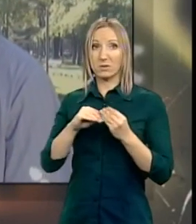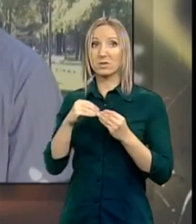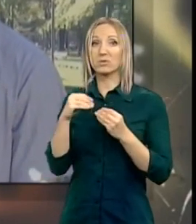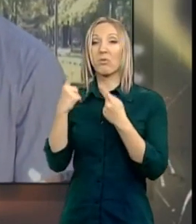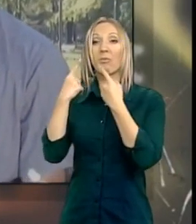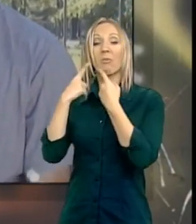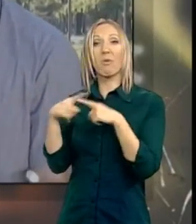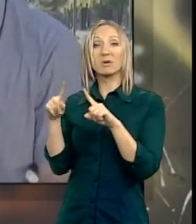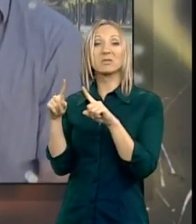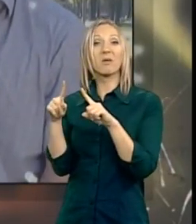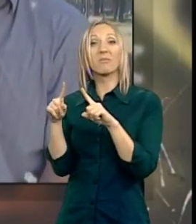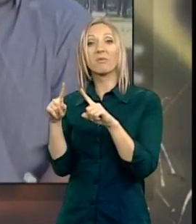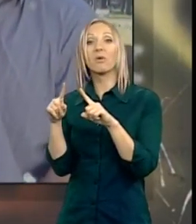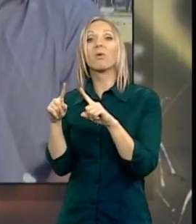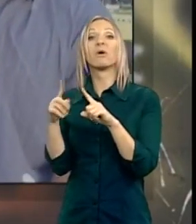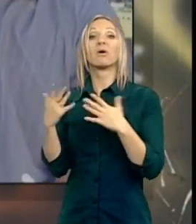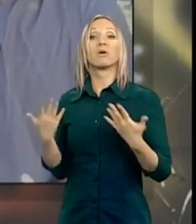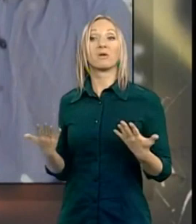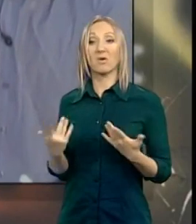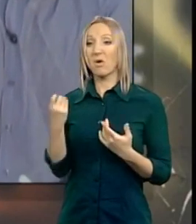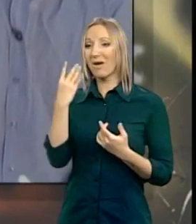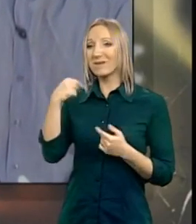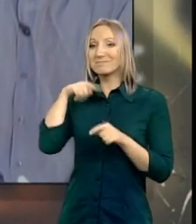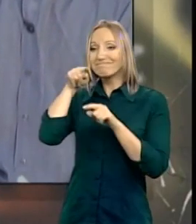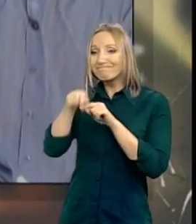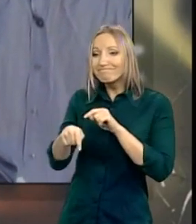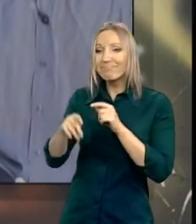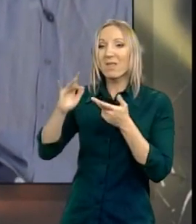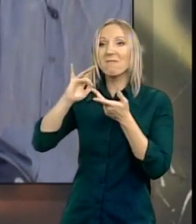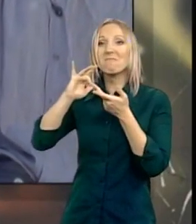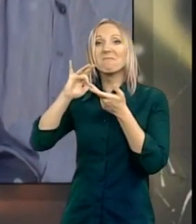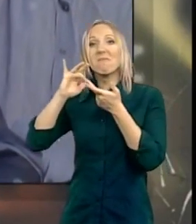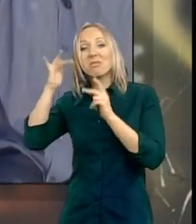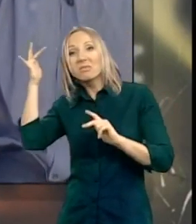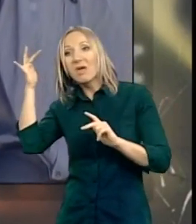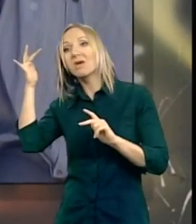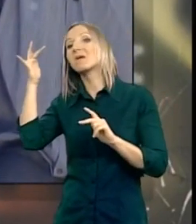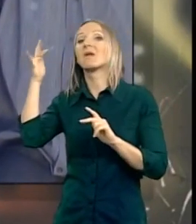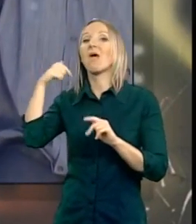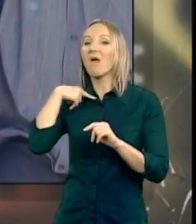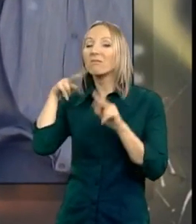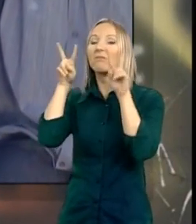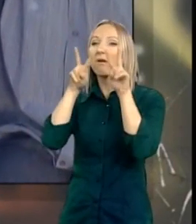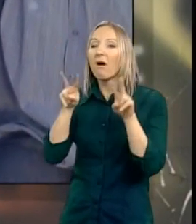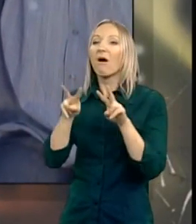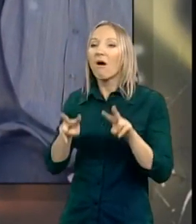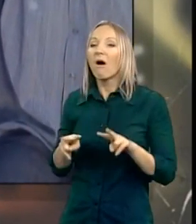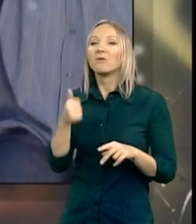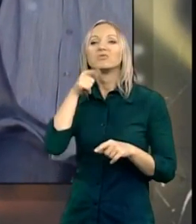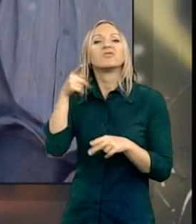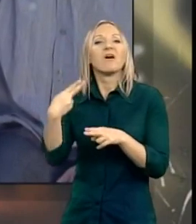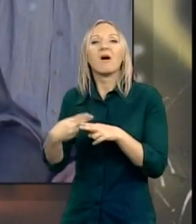pogotovo kada sam detaljnije pogledao o tome šta to znači na internetu i